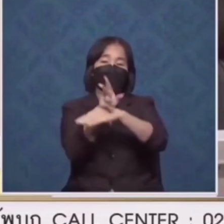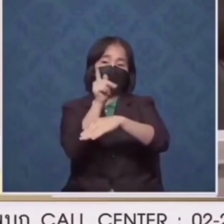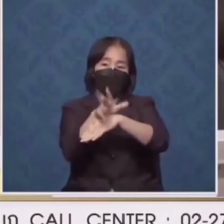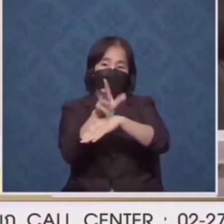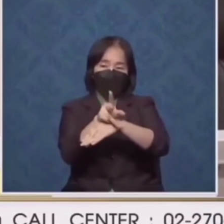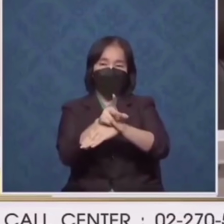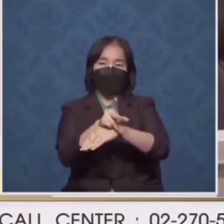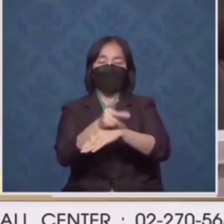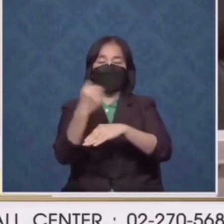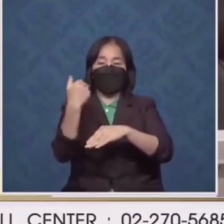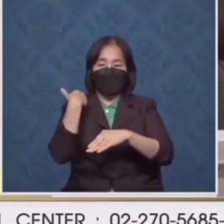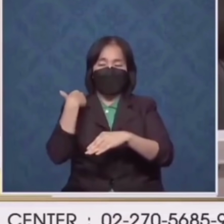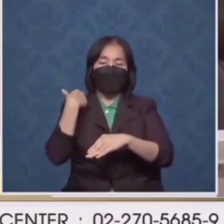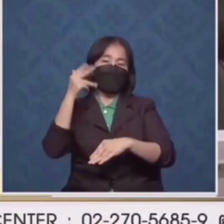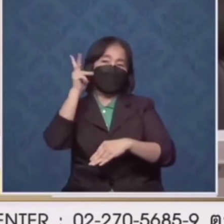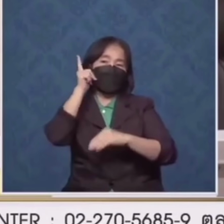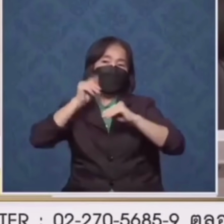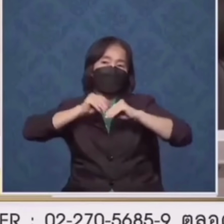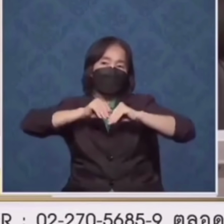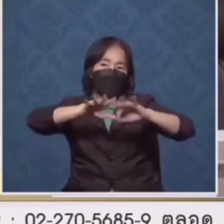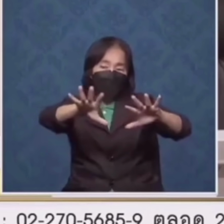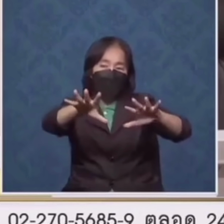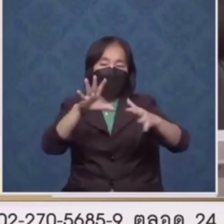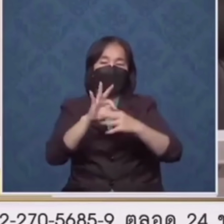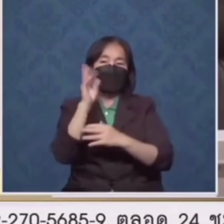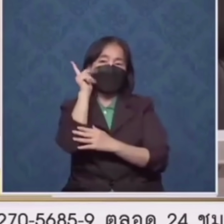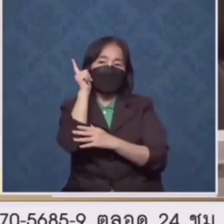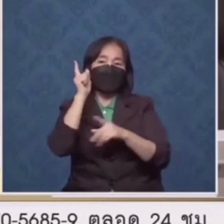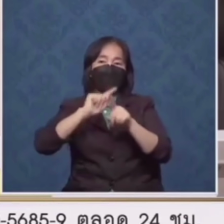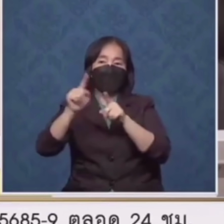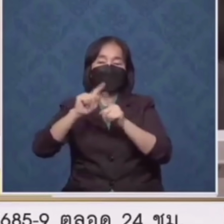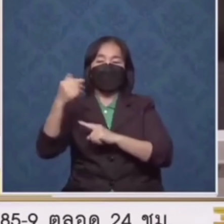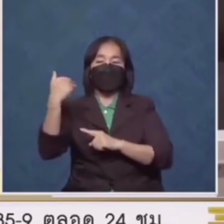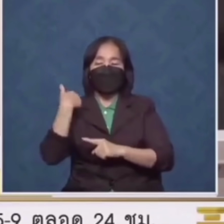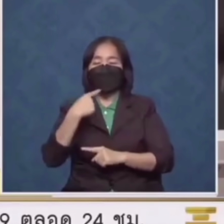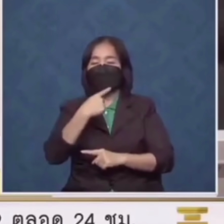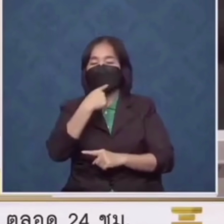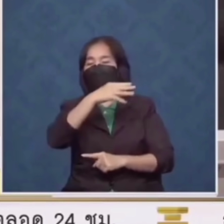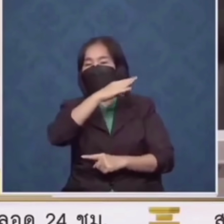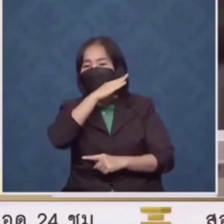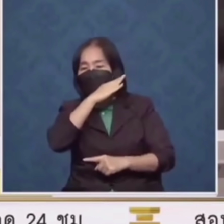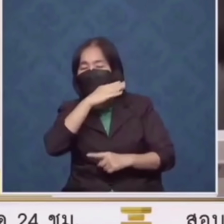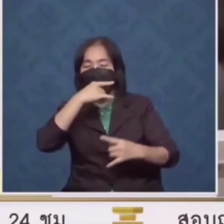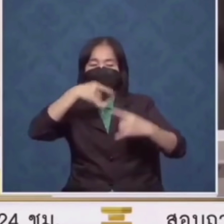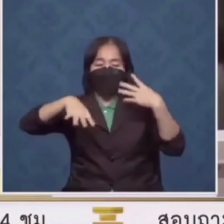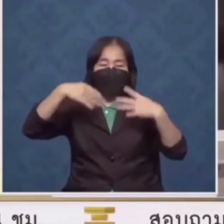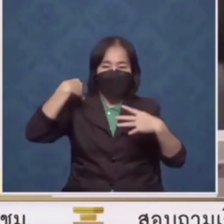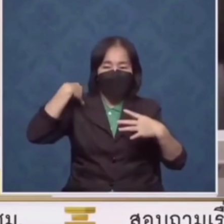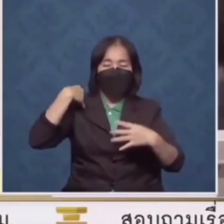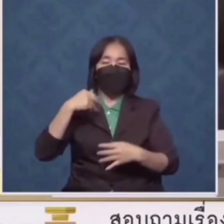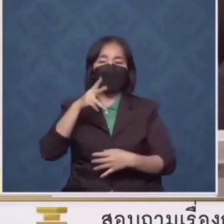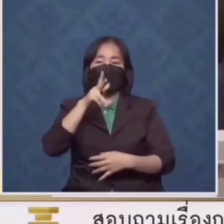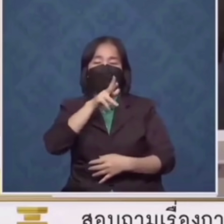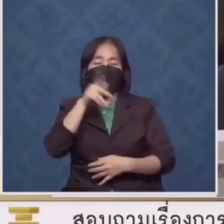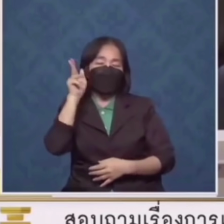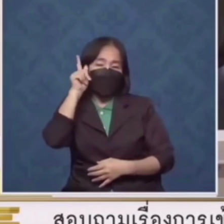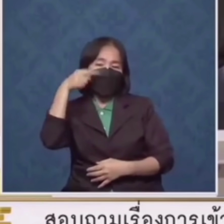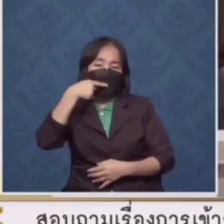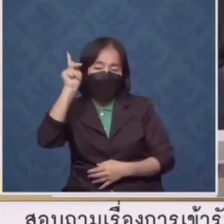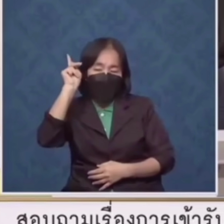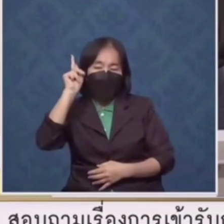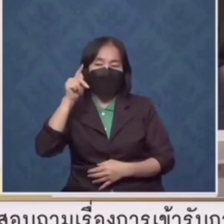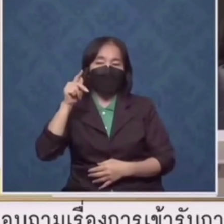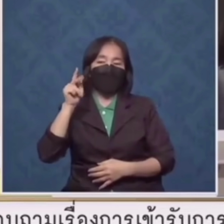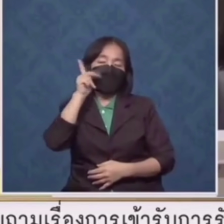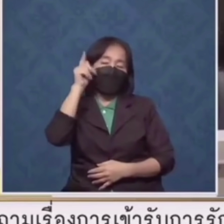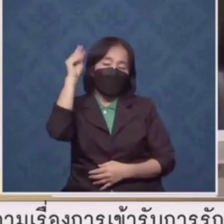การเผยแพร่ข้อมูลข่าวสารที่บิดเบือนมีเฟกนิวมีข่าวลวงข่าวปลอมจะเป็น